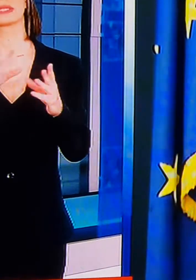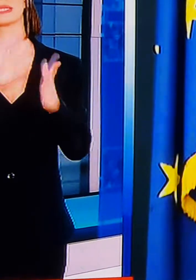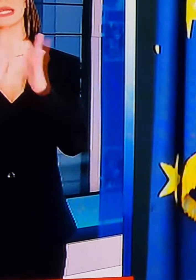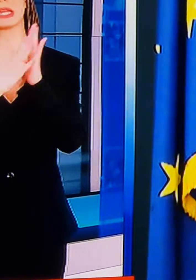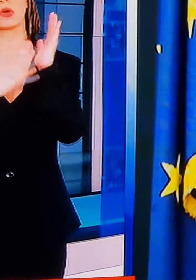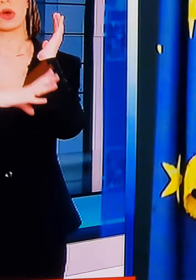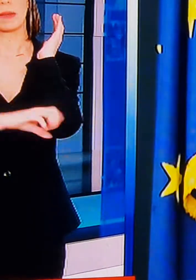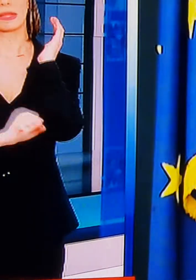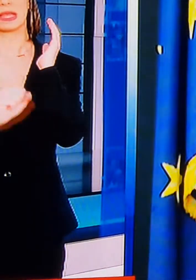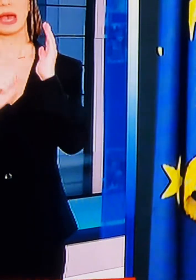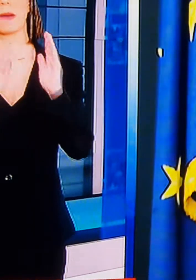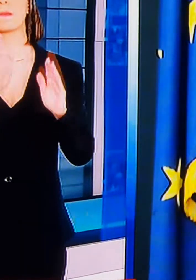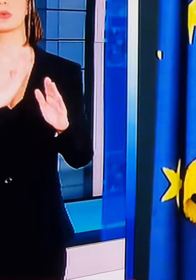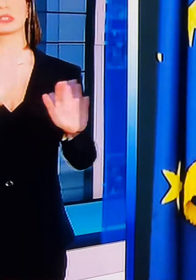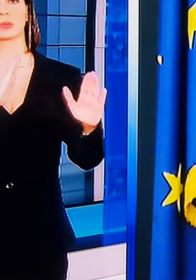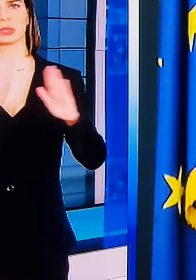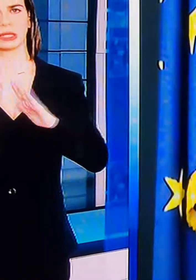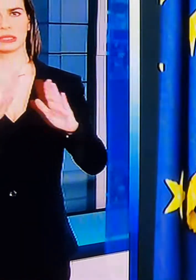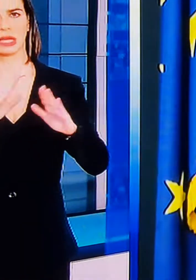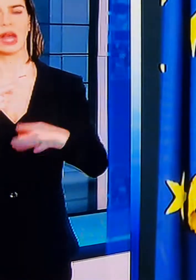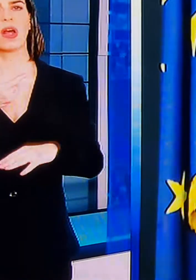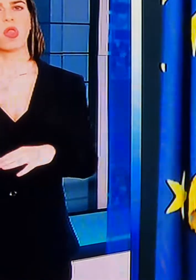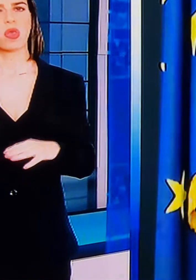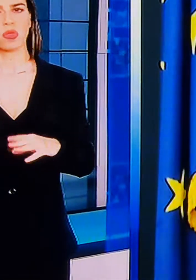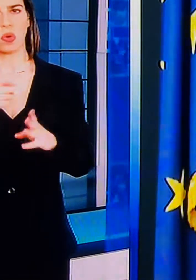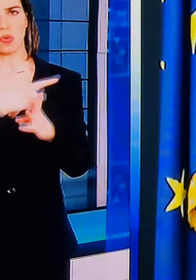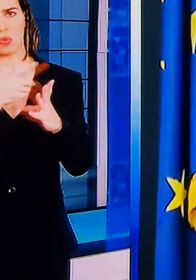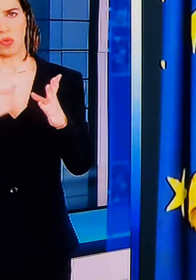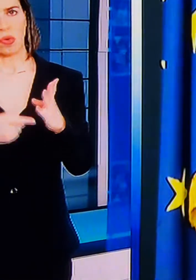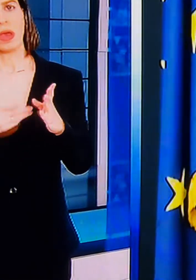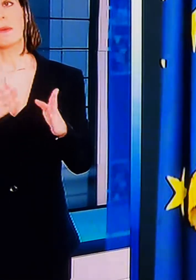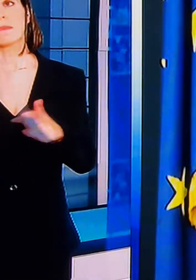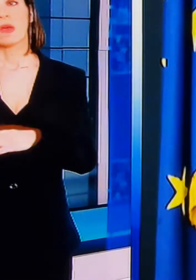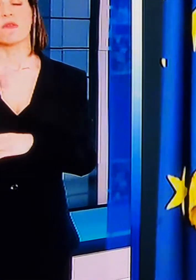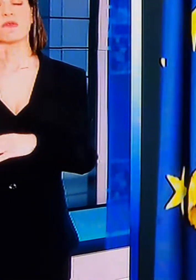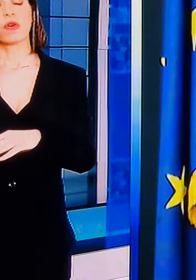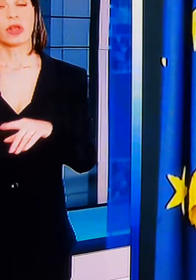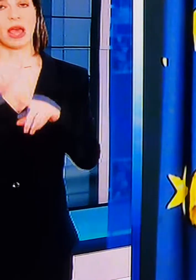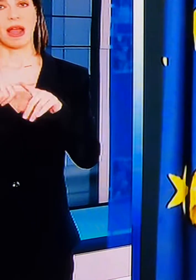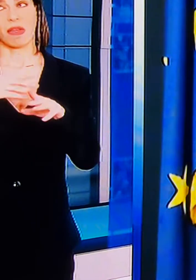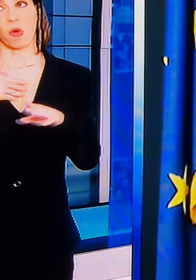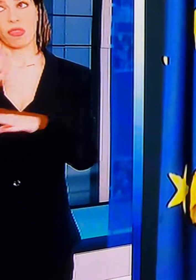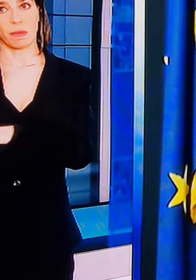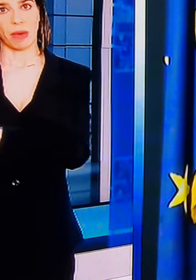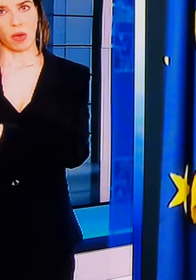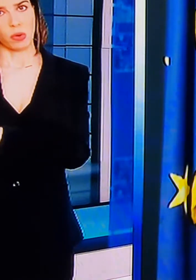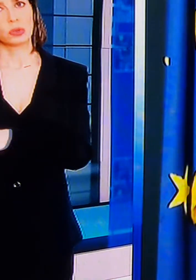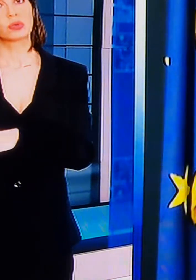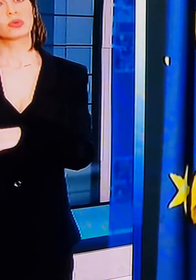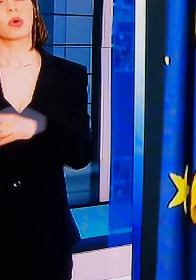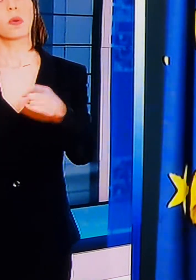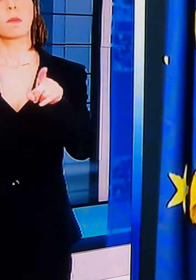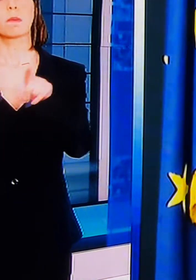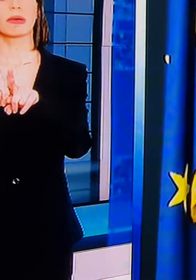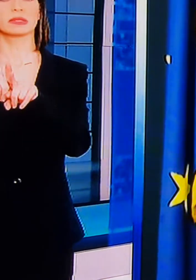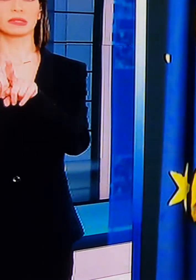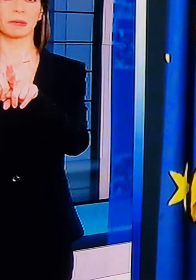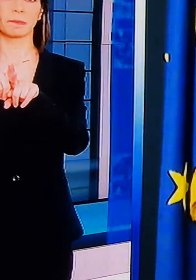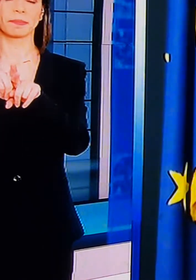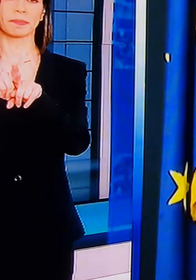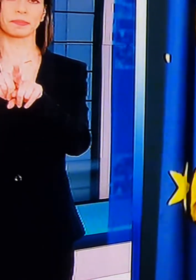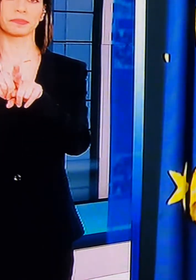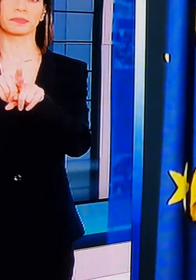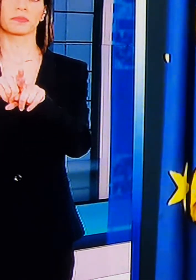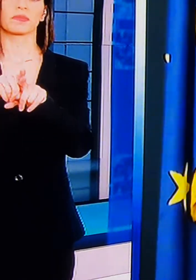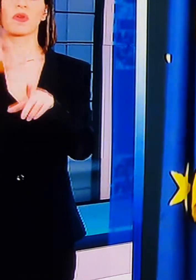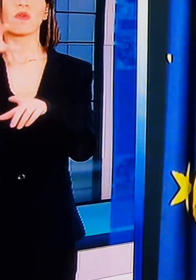Γενικής Γραμματείας Πολιτικής Προστασίας, τον κύριο Θεοδόρου, θα μεταβώ στη Βόρεια Ελλάδα για να βρεθώ μαζί με